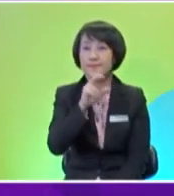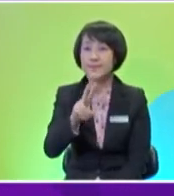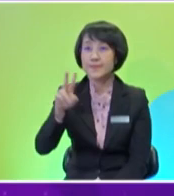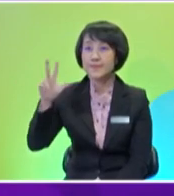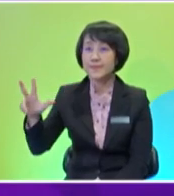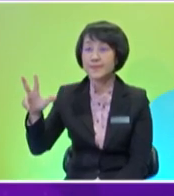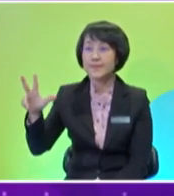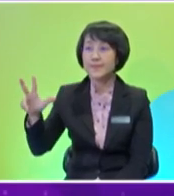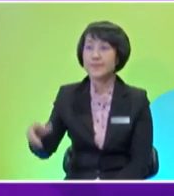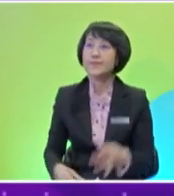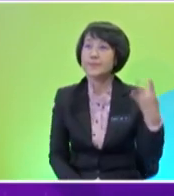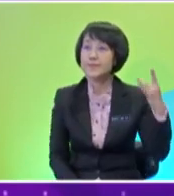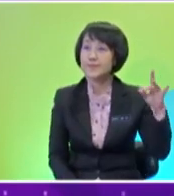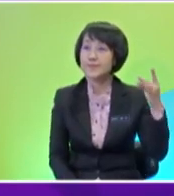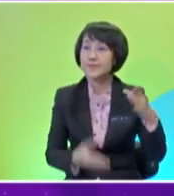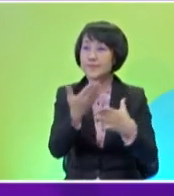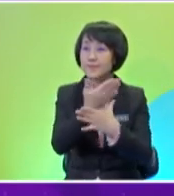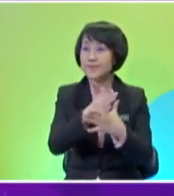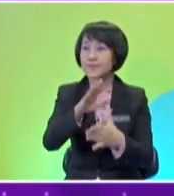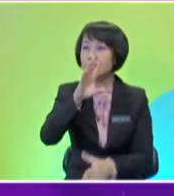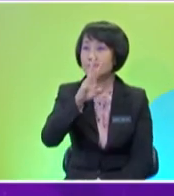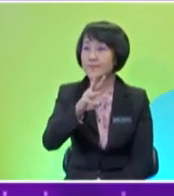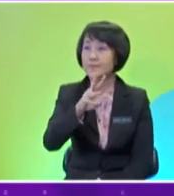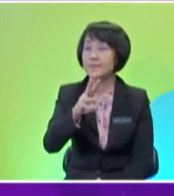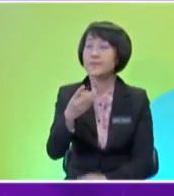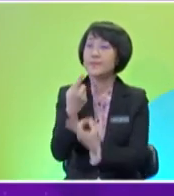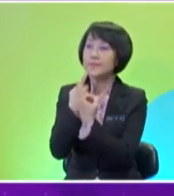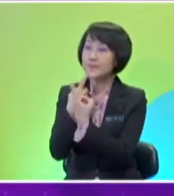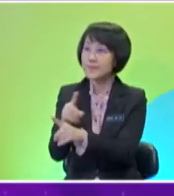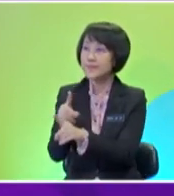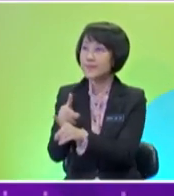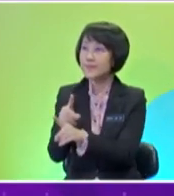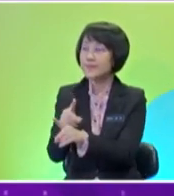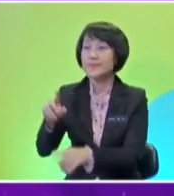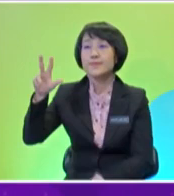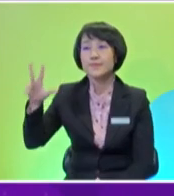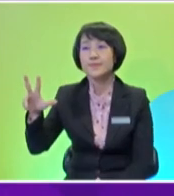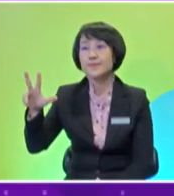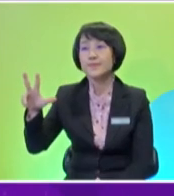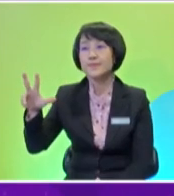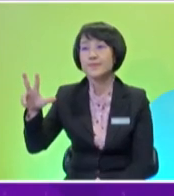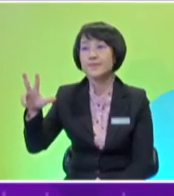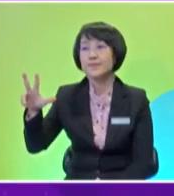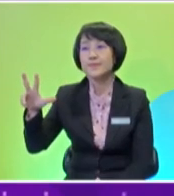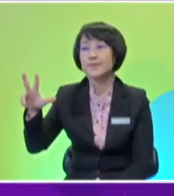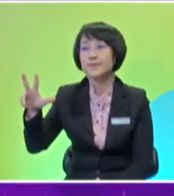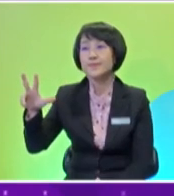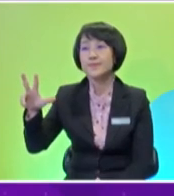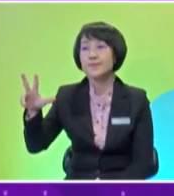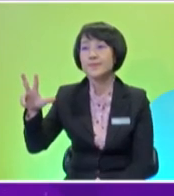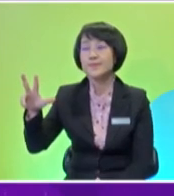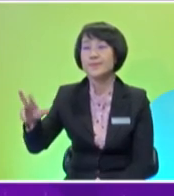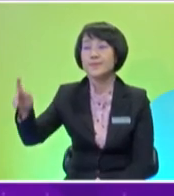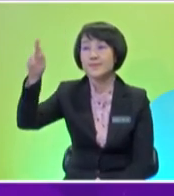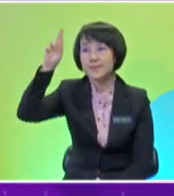18 bagi 6 jawabannya 3 Jadi adik Ryan